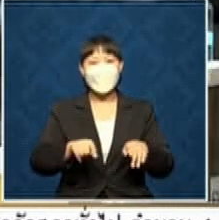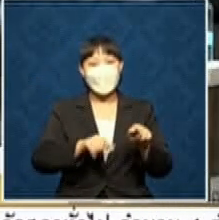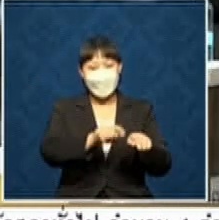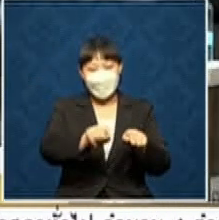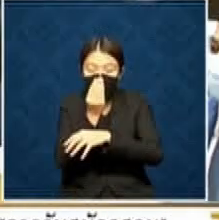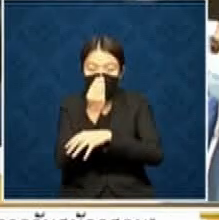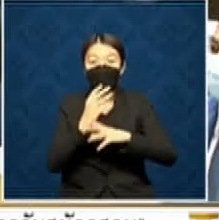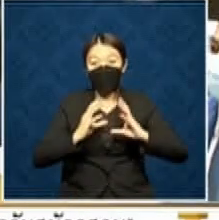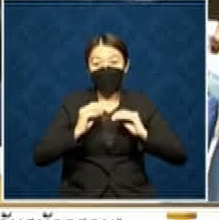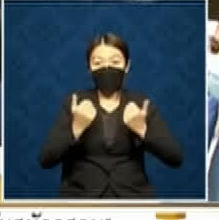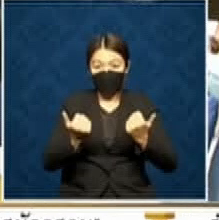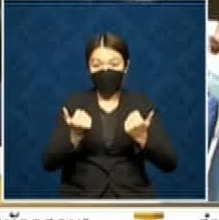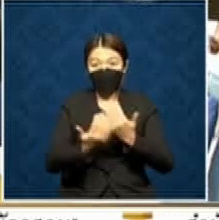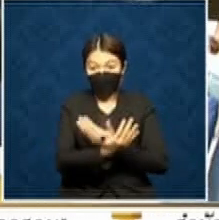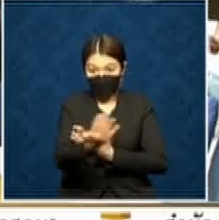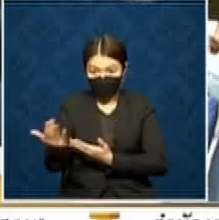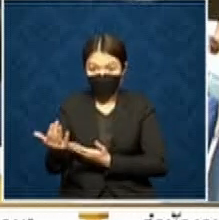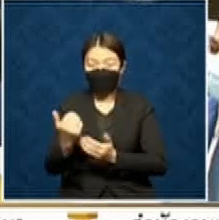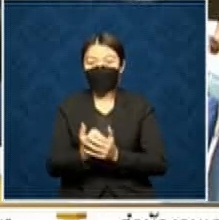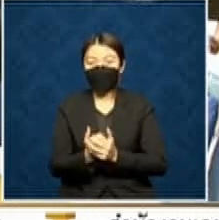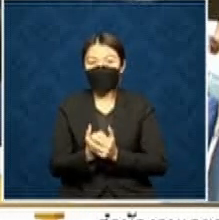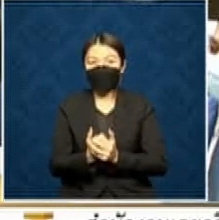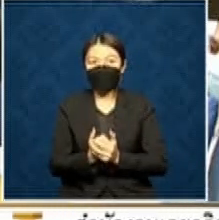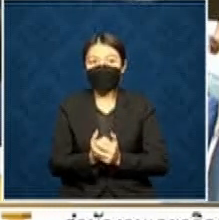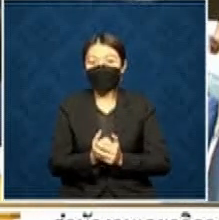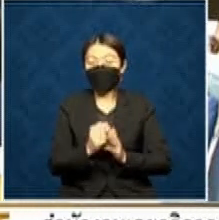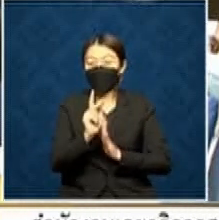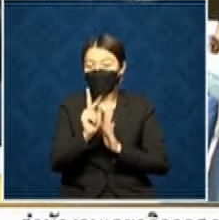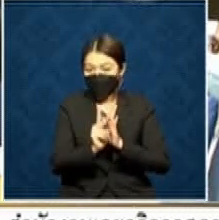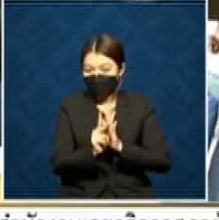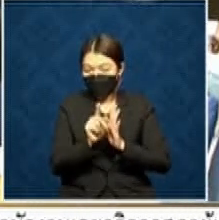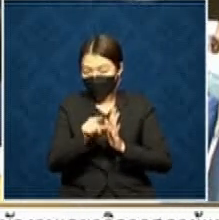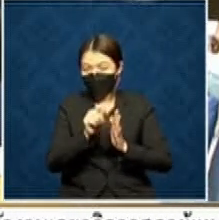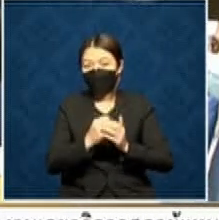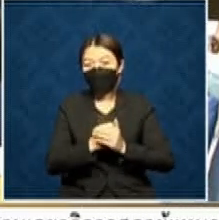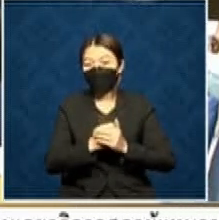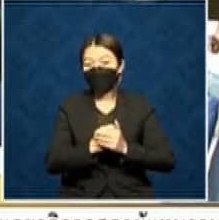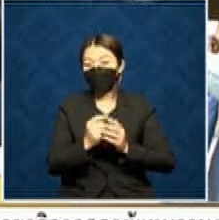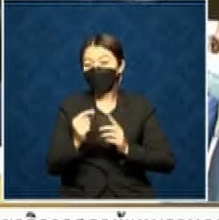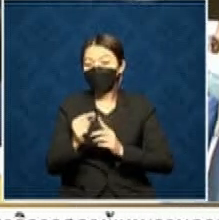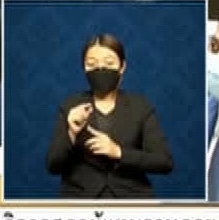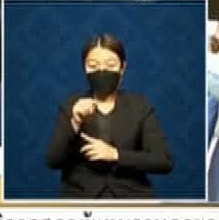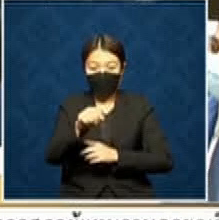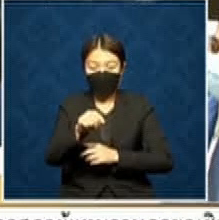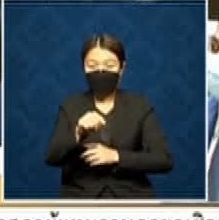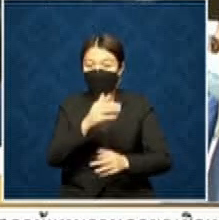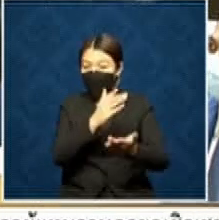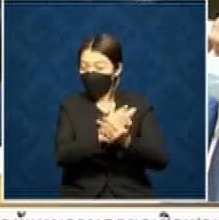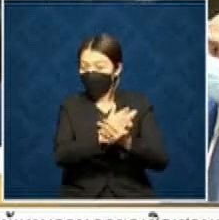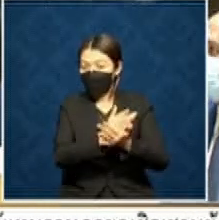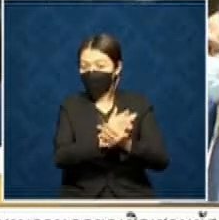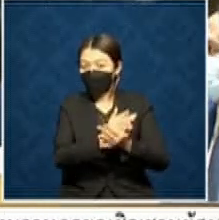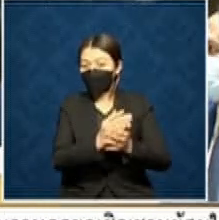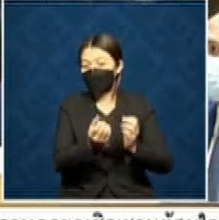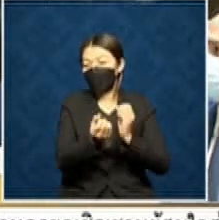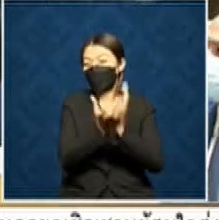จองชัยเที่ยงธรรมใช่ ไห ม นี่จองชัยวงสายทองสสชลบุรี ะ นะมาลุกเป็นแทนต่อเป็นวัก